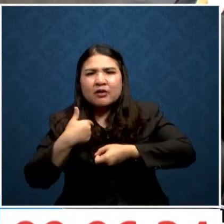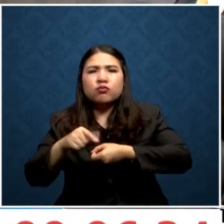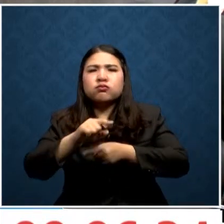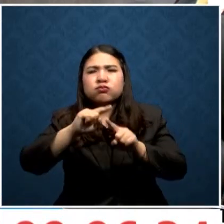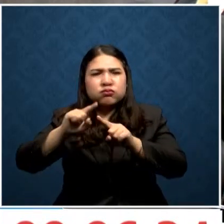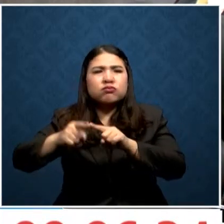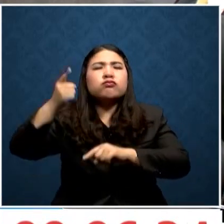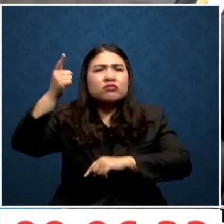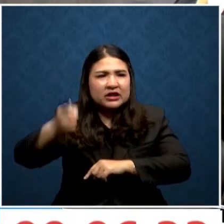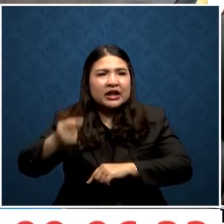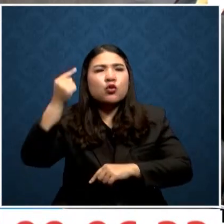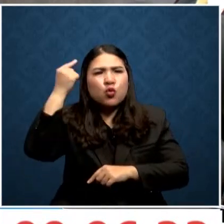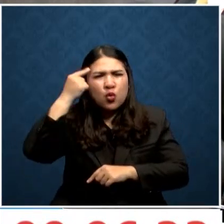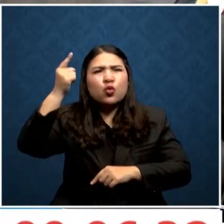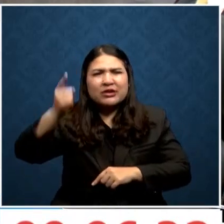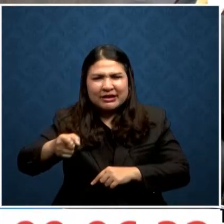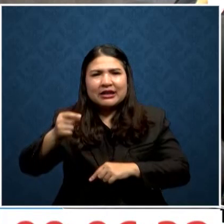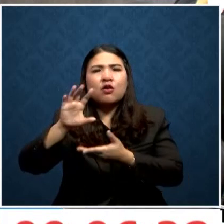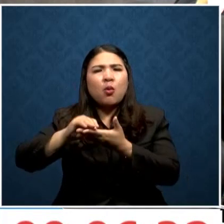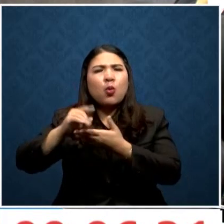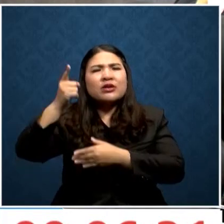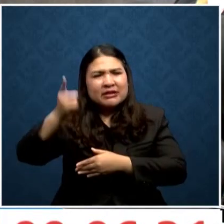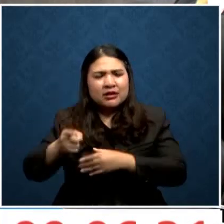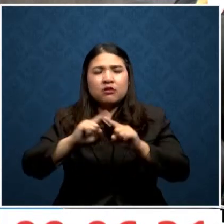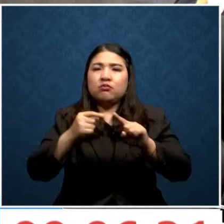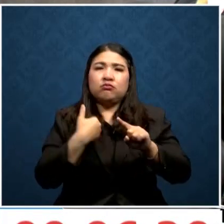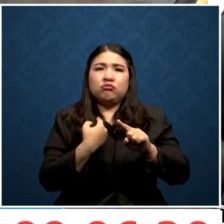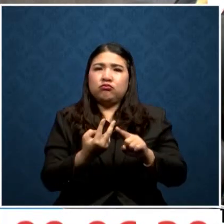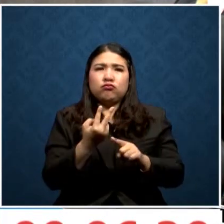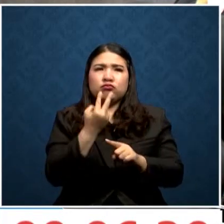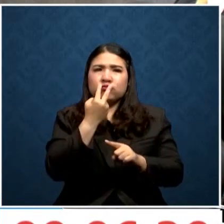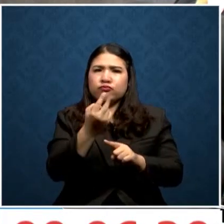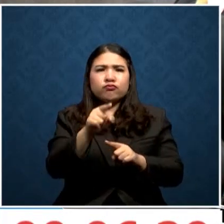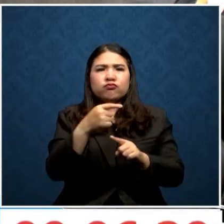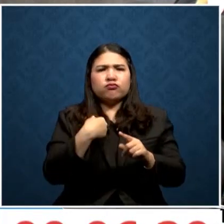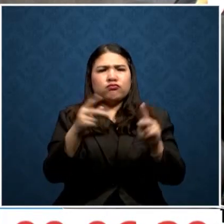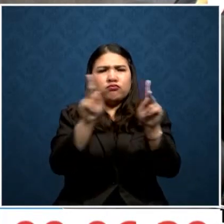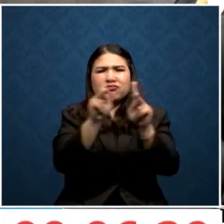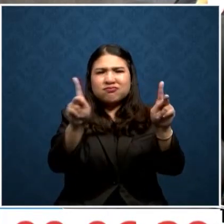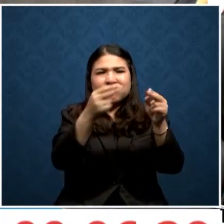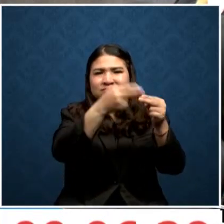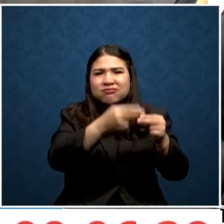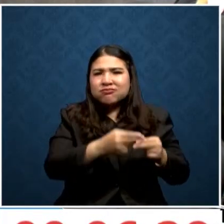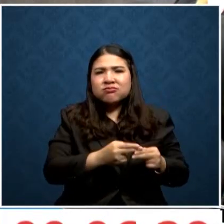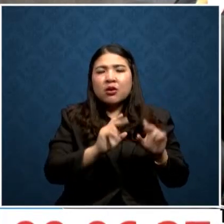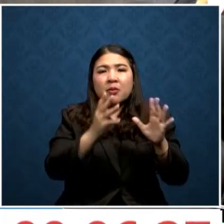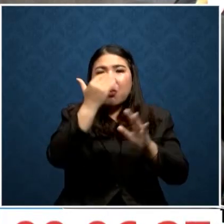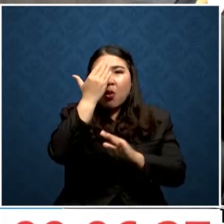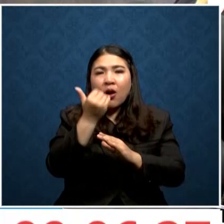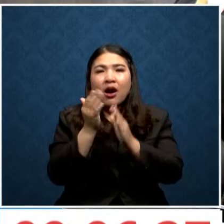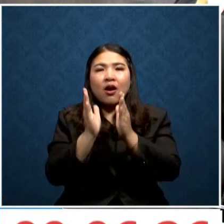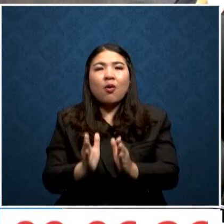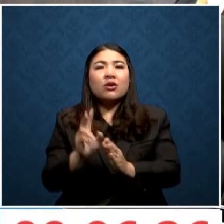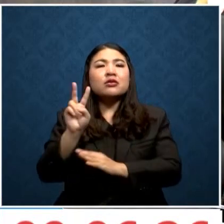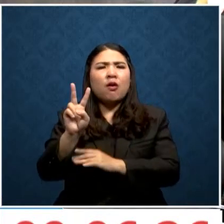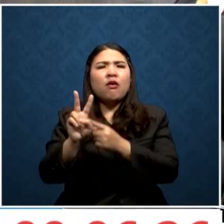ห็นเป็นจริงรู้ข้อมูลเหล่านั้นจริงๆแต่ทำไมผลมันไม่ออกมาอยู่ในคณะกรรมการเกษตรทั้งที่ทั้งสองท่านนะฮะแสด